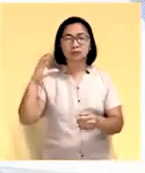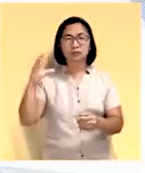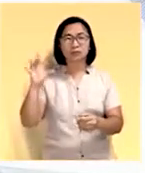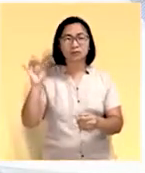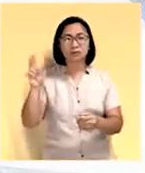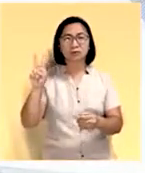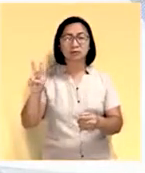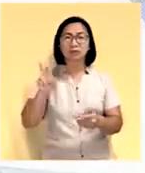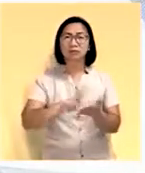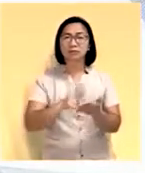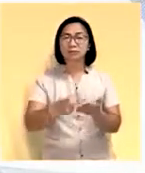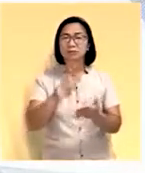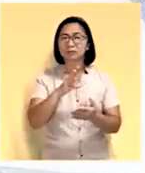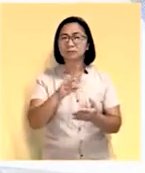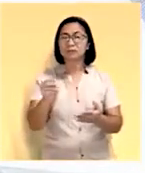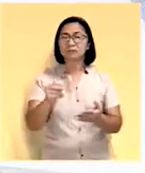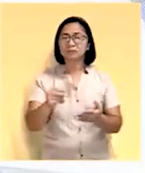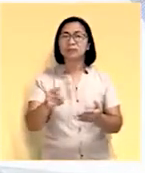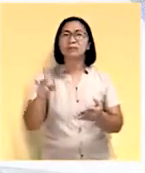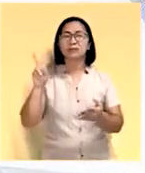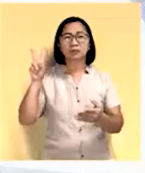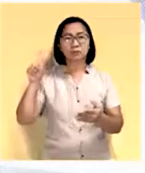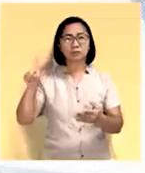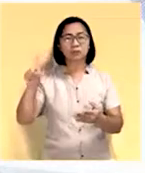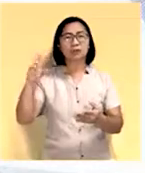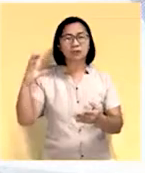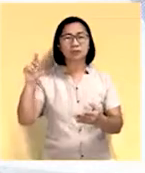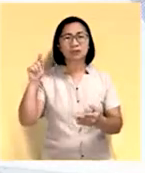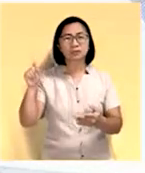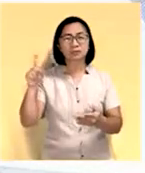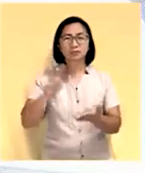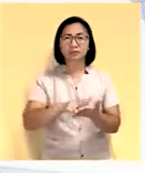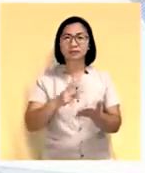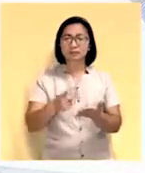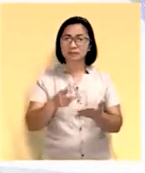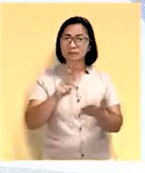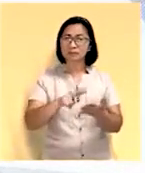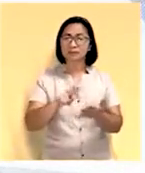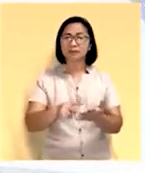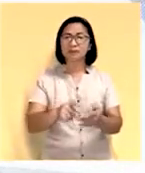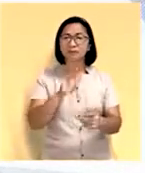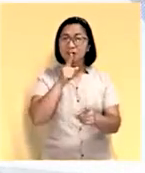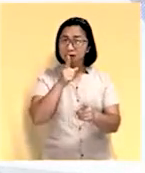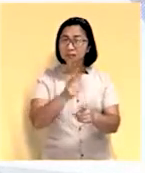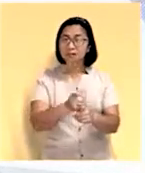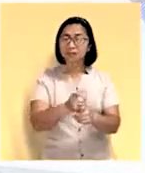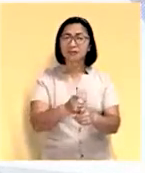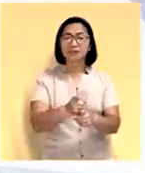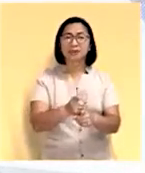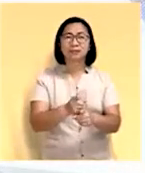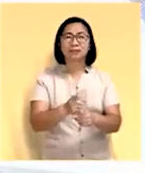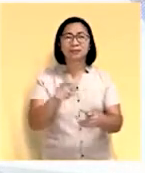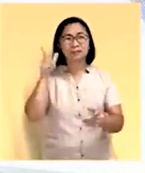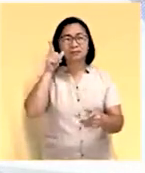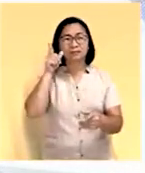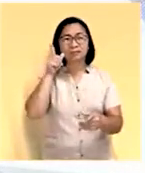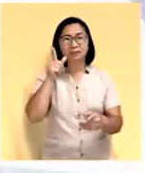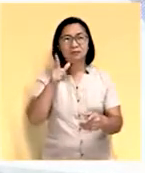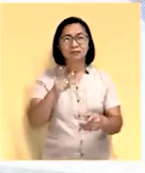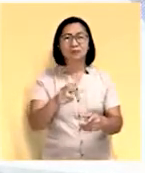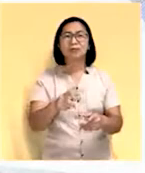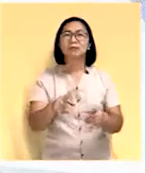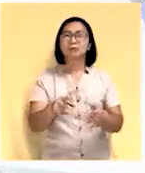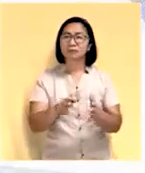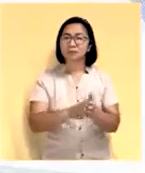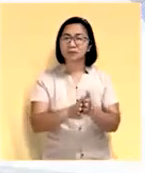may 182 pahina at ako ay nasa 111 pahina na. Talaga, Lina? Ang sipag mo